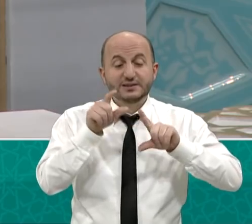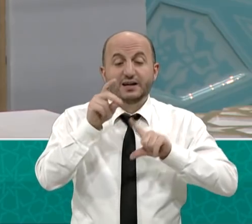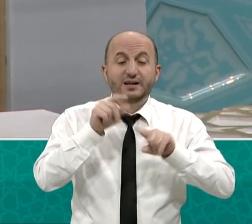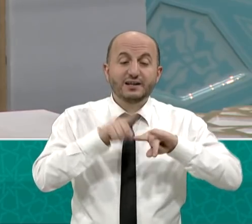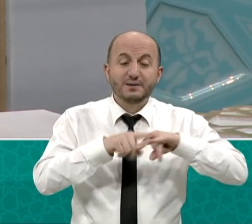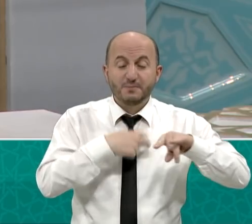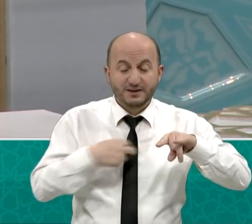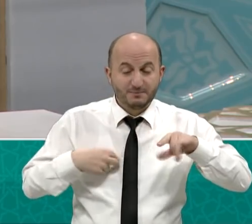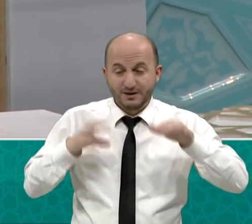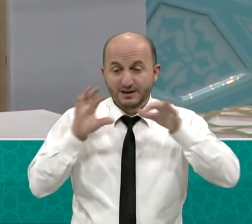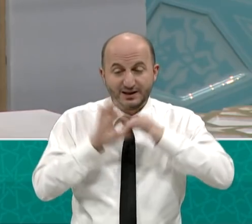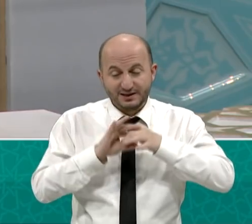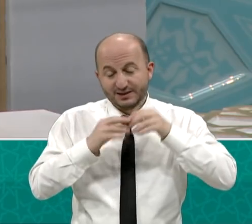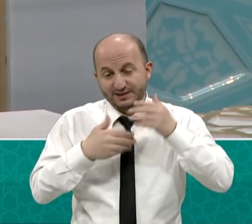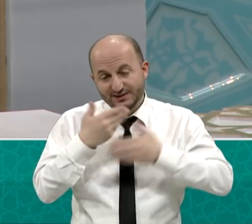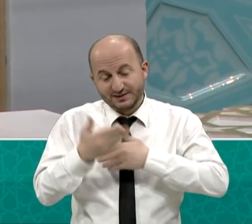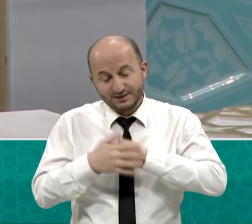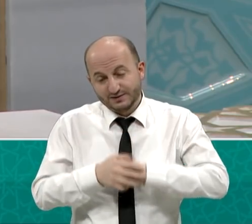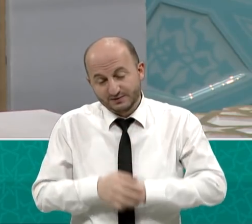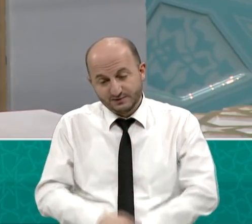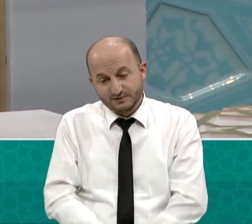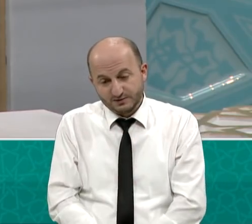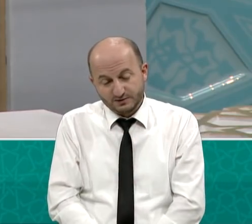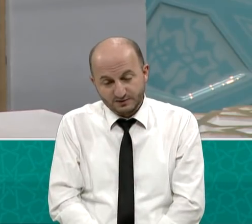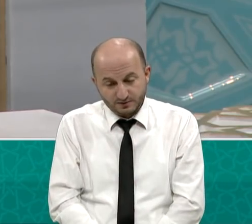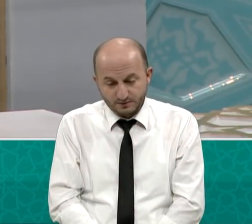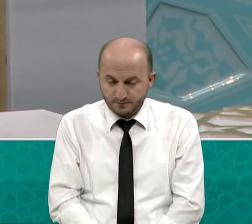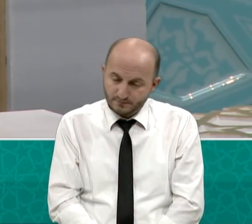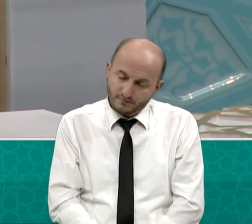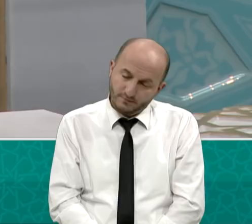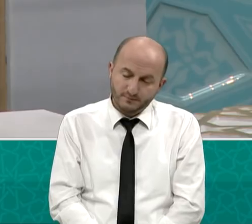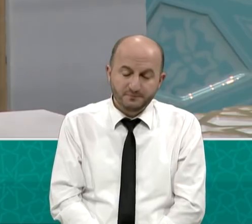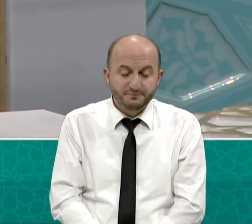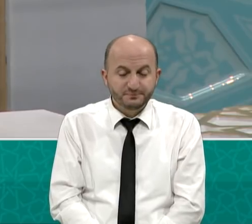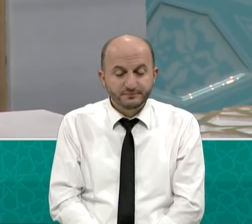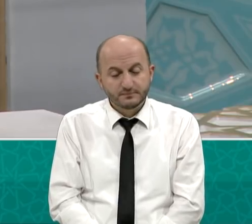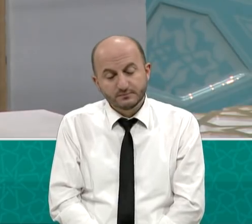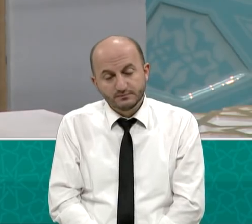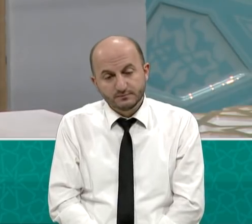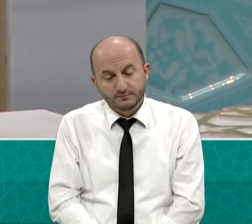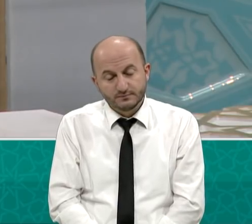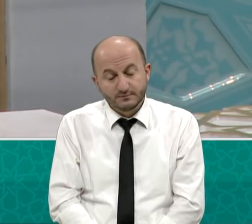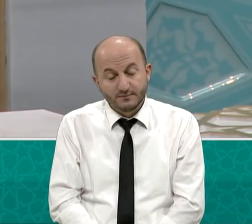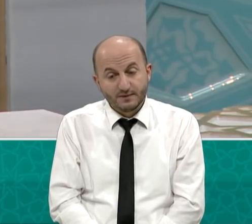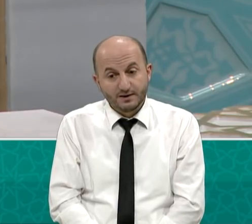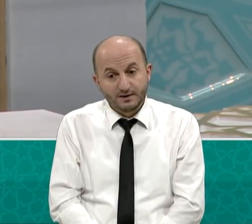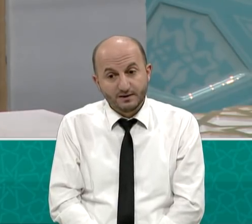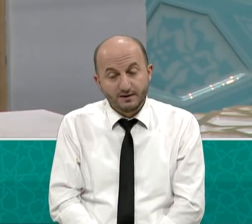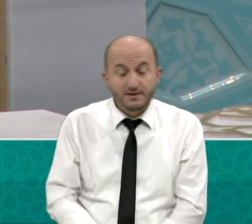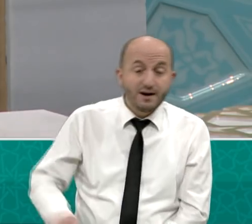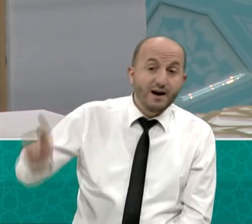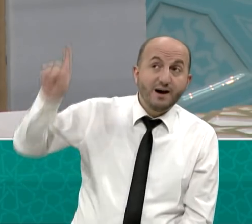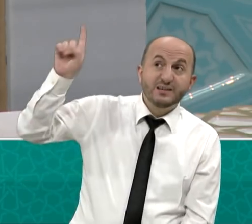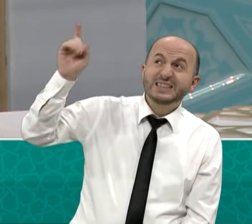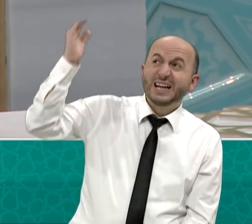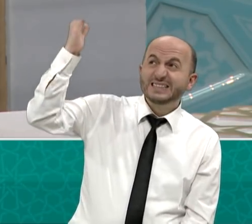Ya kavmi diyor Salih Aleyhisselam, lime testa'cilune bisseyyiyeti kablel hasene. Yani benden, Allah'tan